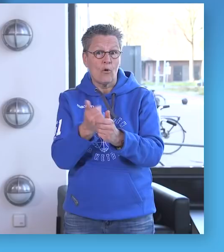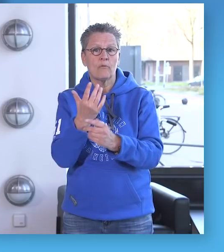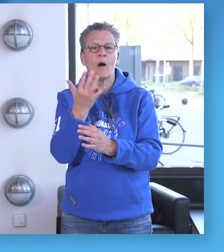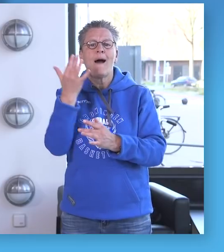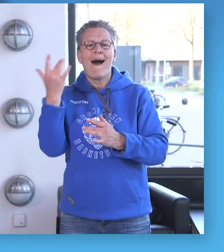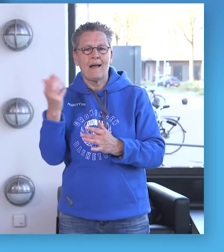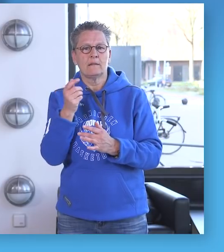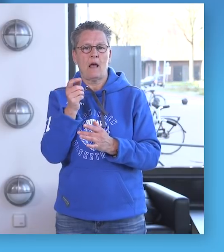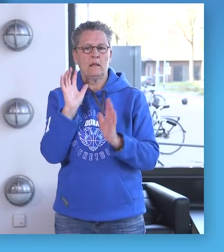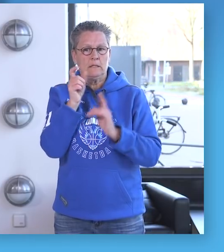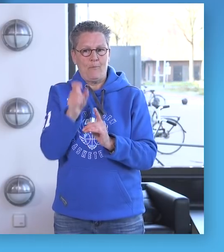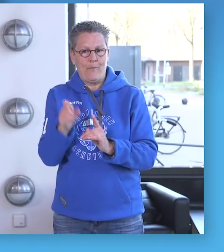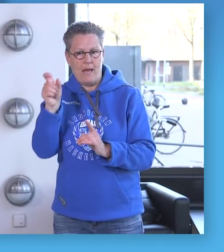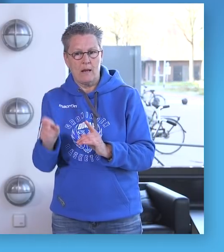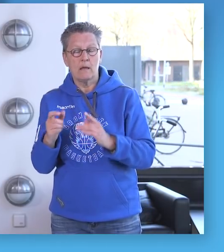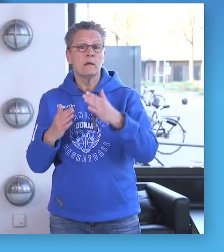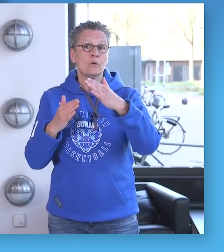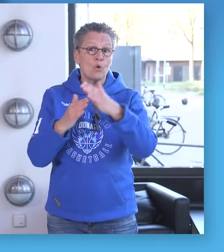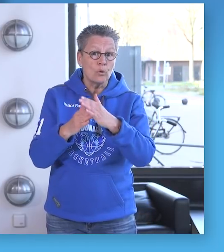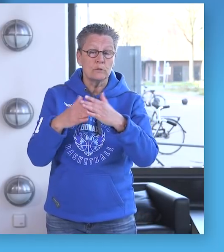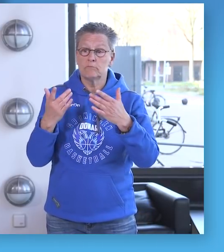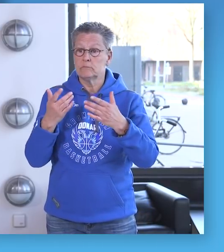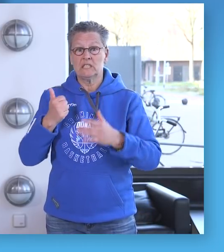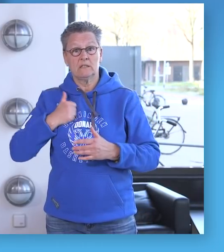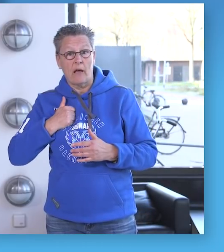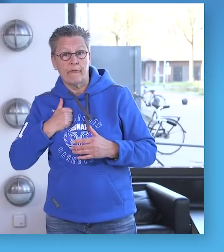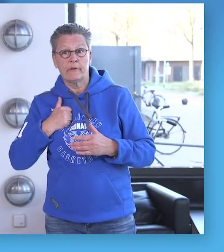spelers, coaches, staf, salarissen?